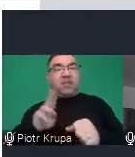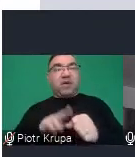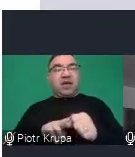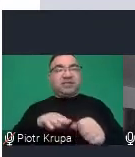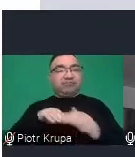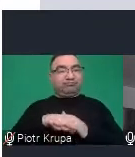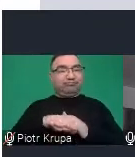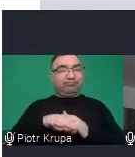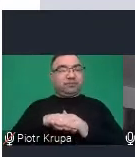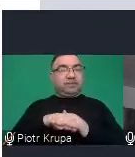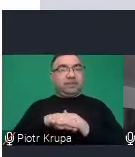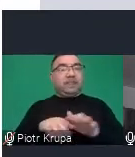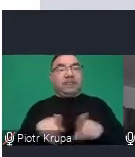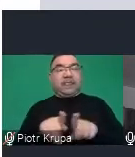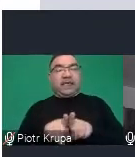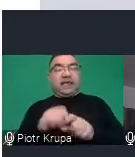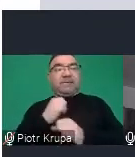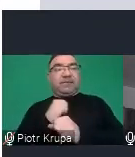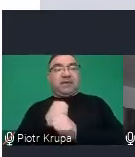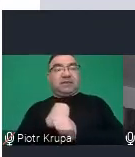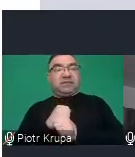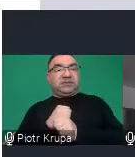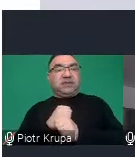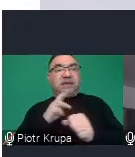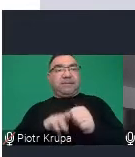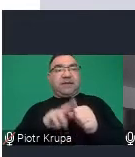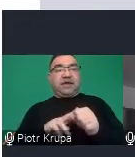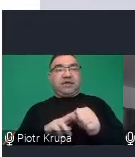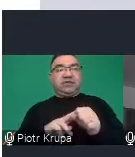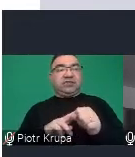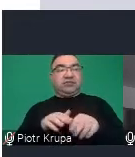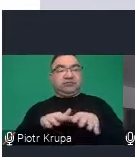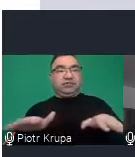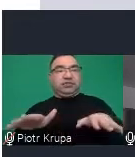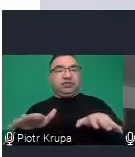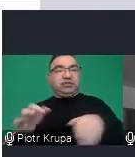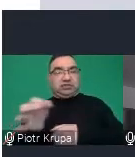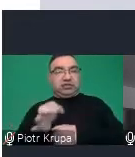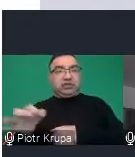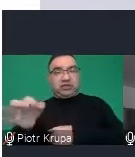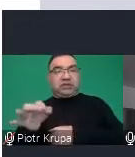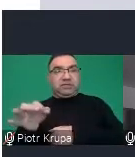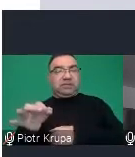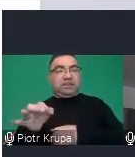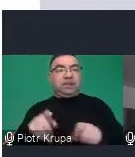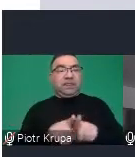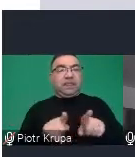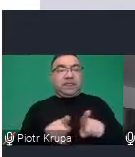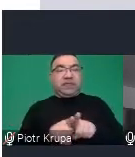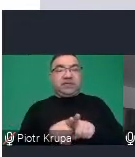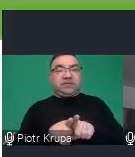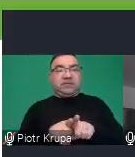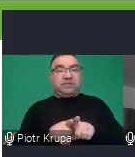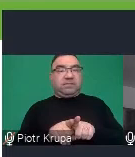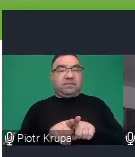buforowy, jak również pracę na magazyn z sieci rozdzielczej danej dzielnicy i w drugą stronę